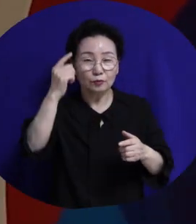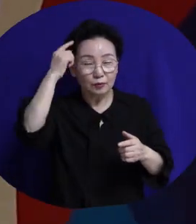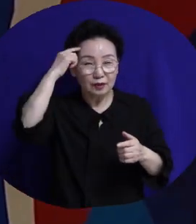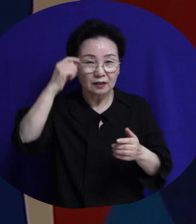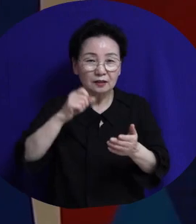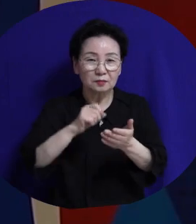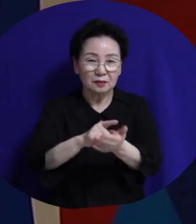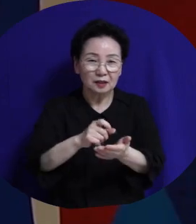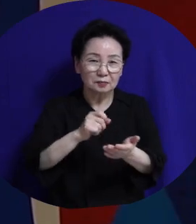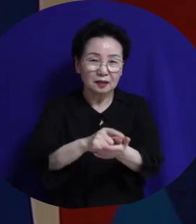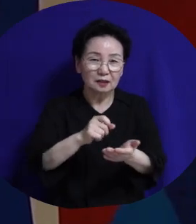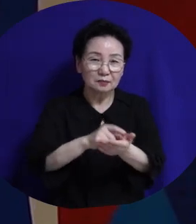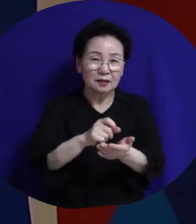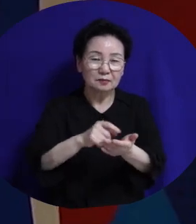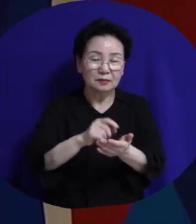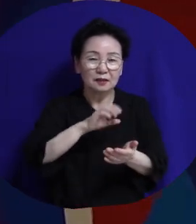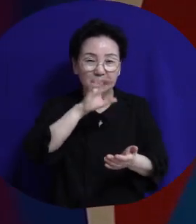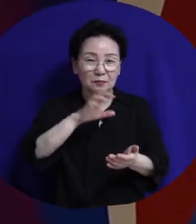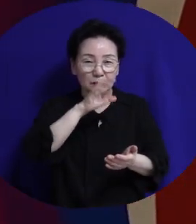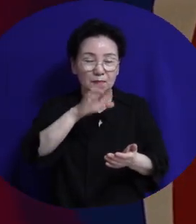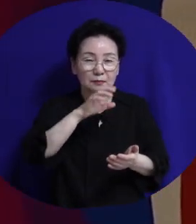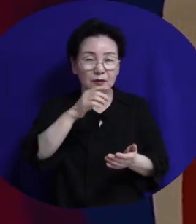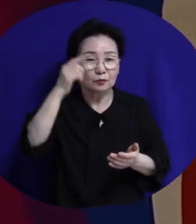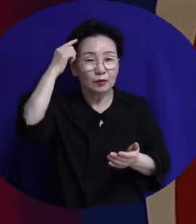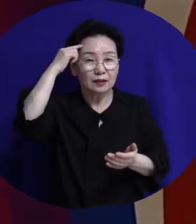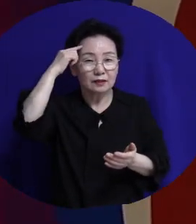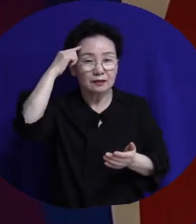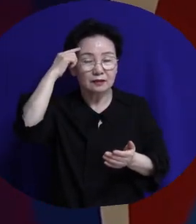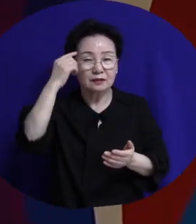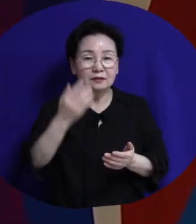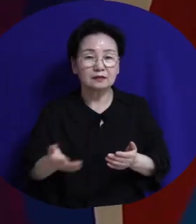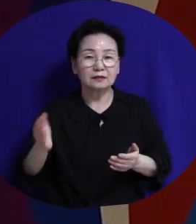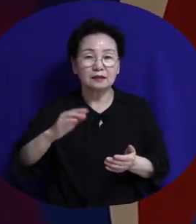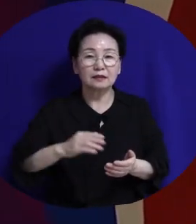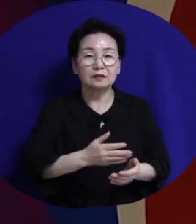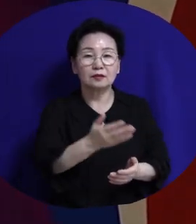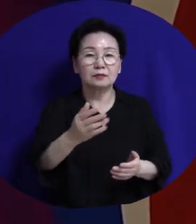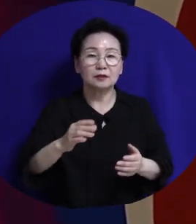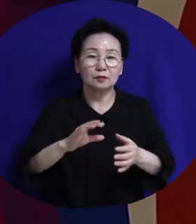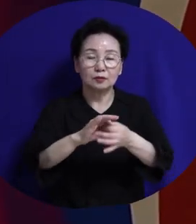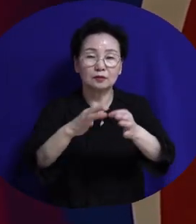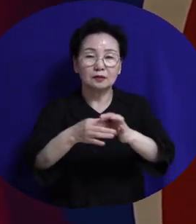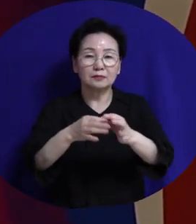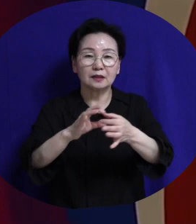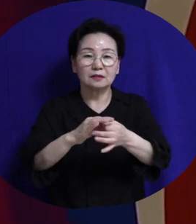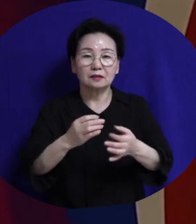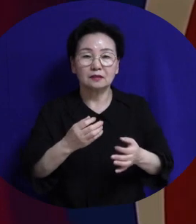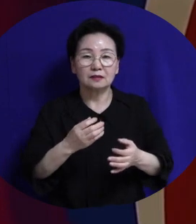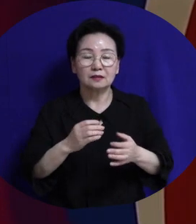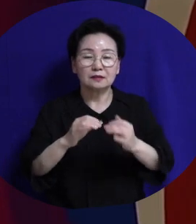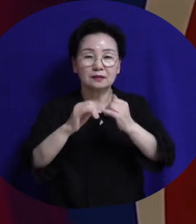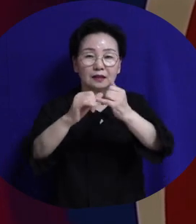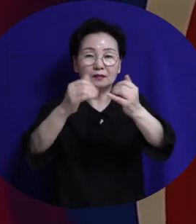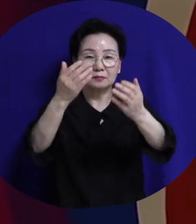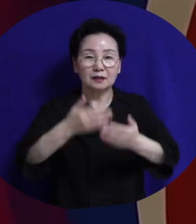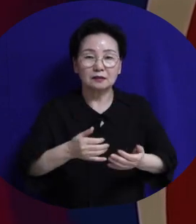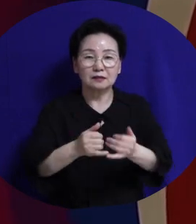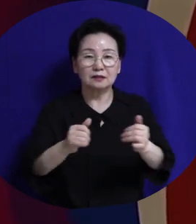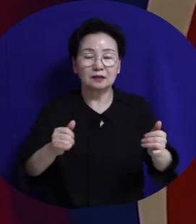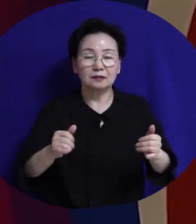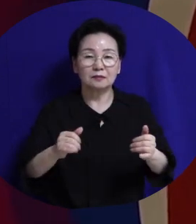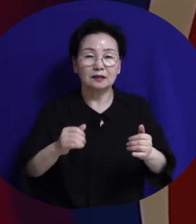것만 해. 날마다 뭐 하는데. 그러나 여러분, 올림픽에서 입상한 사람들은 한